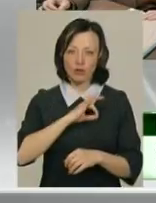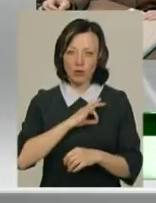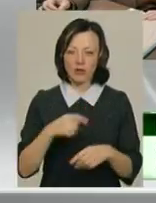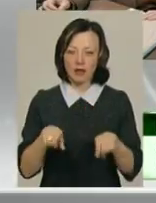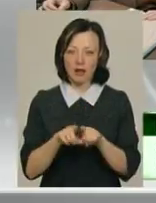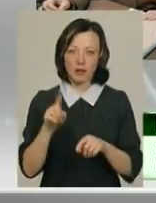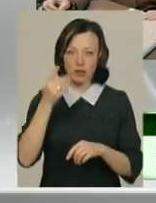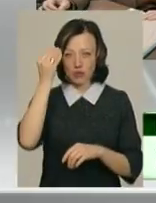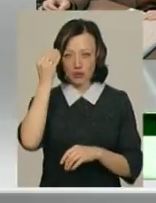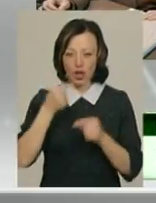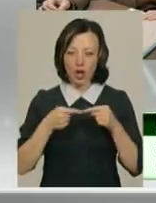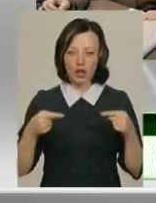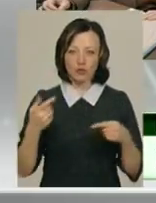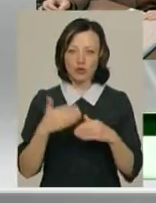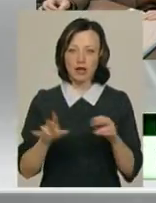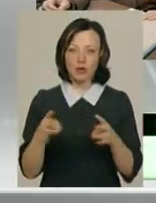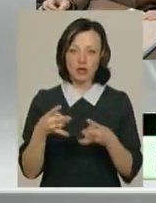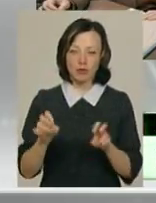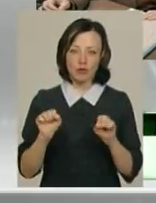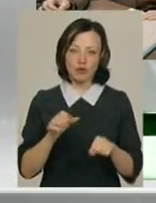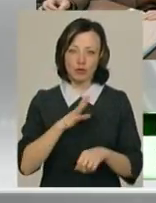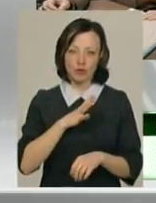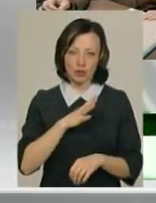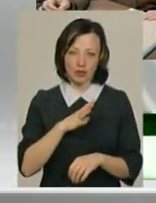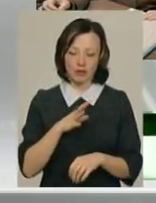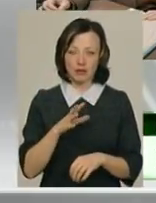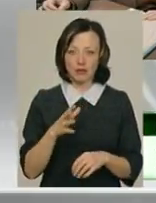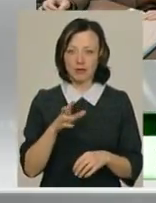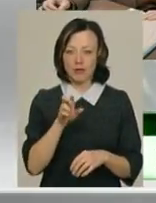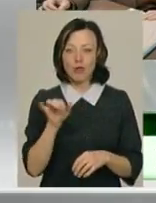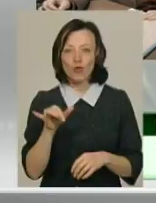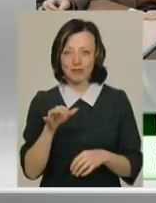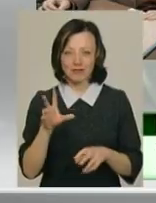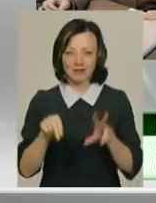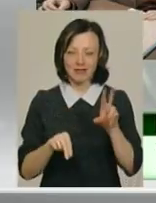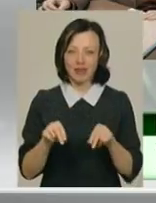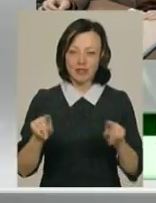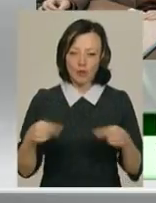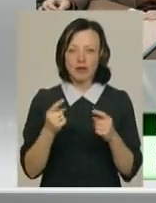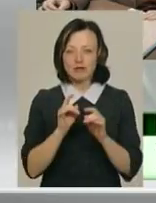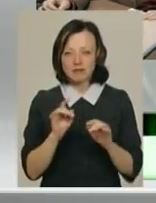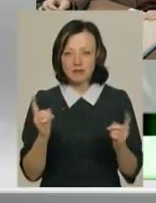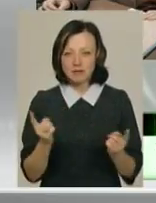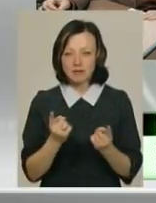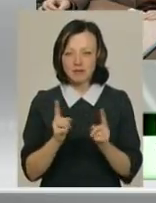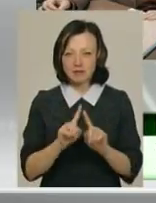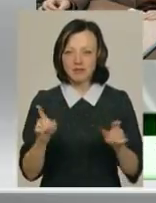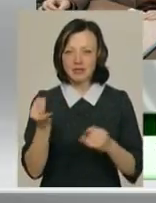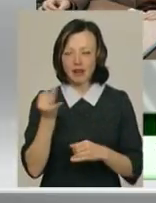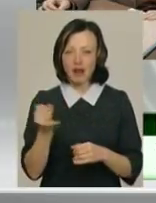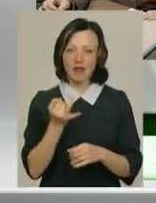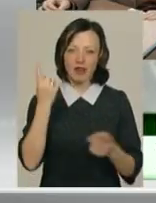такі на перший погляд речі, які вже не потрібні і не можуть бути вживані. Але ми будемо намагатися з них створити щось таке цікаве, сучасне,